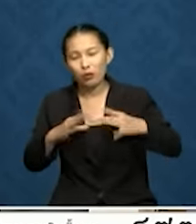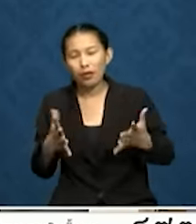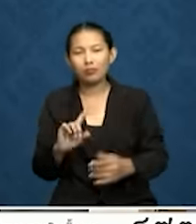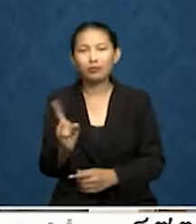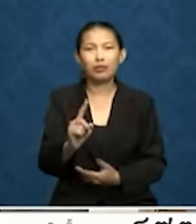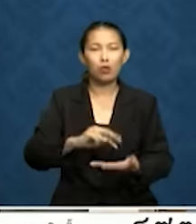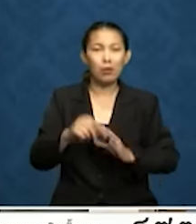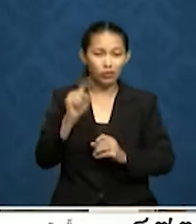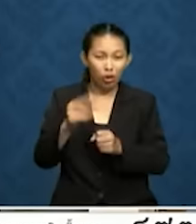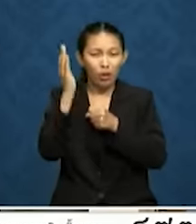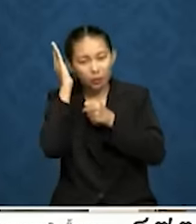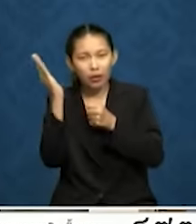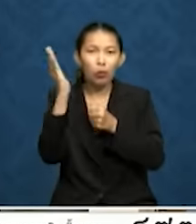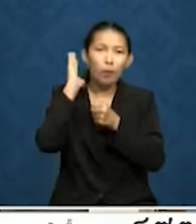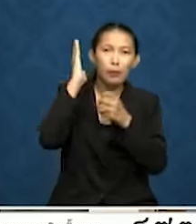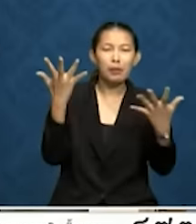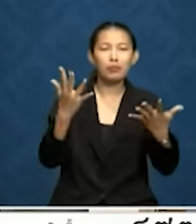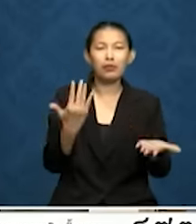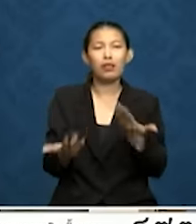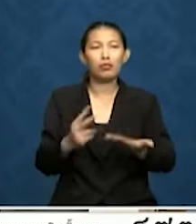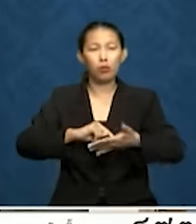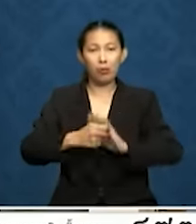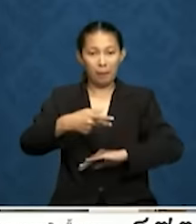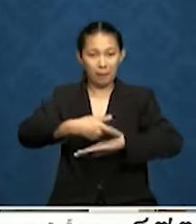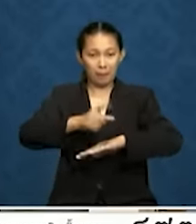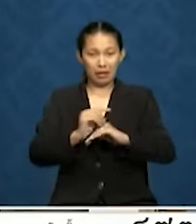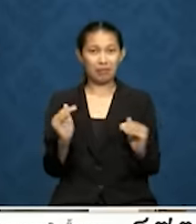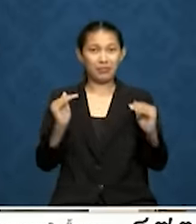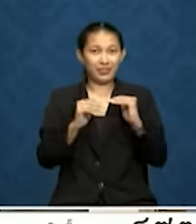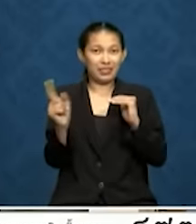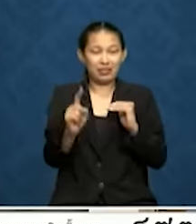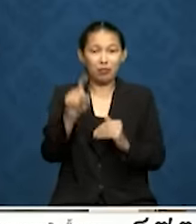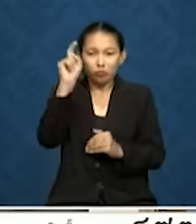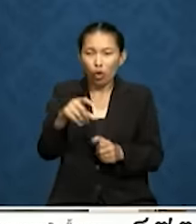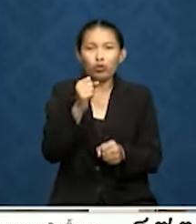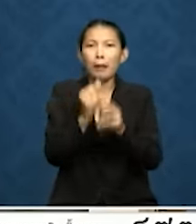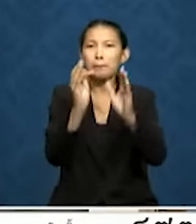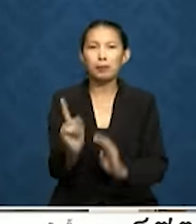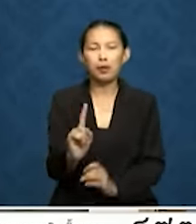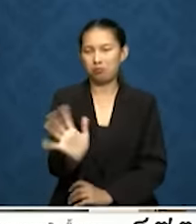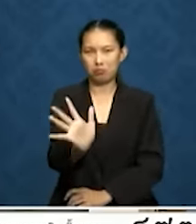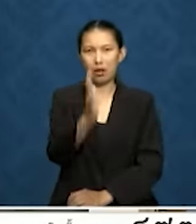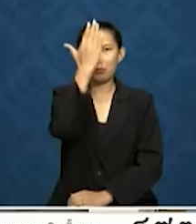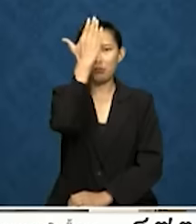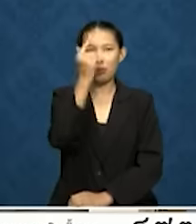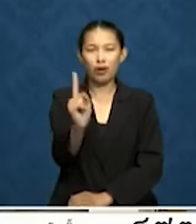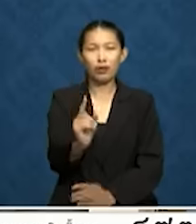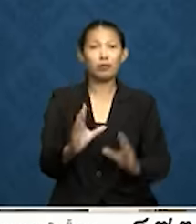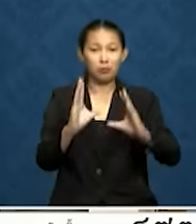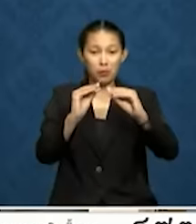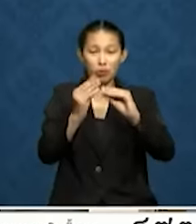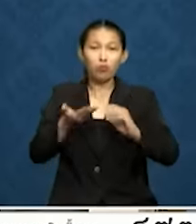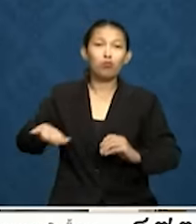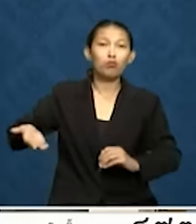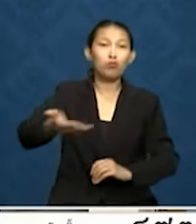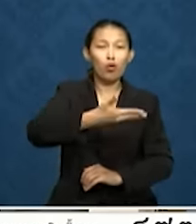รือไม่สมควรก็มีอยู่แค่นั้นครับประธานจะไม่ใช้สิทธิ์ในการว่าจะเอาอย่างใดอย่างหนึ่งนะเพราะว่าเป็นที่ประชุมของ